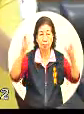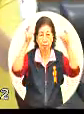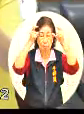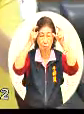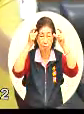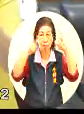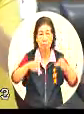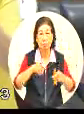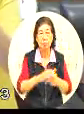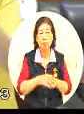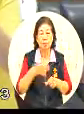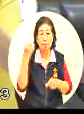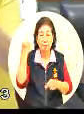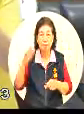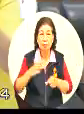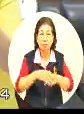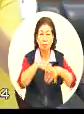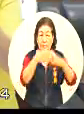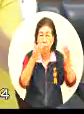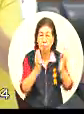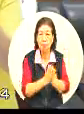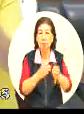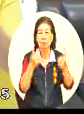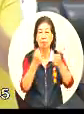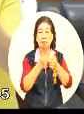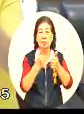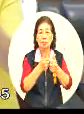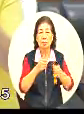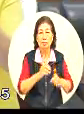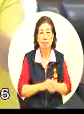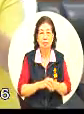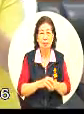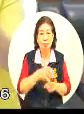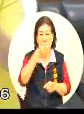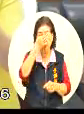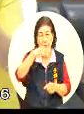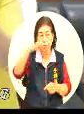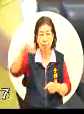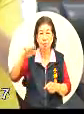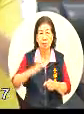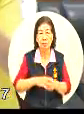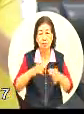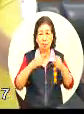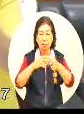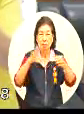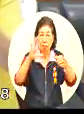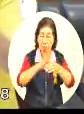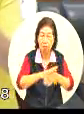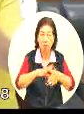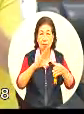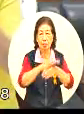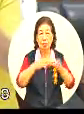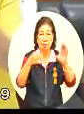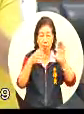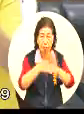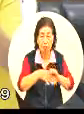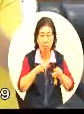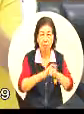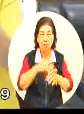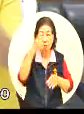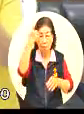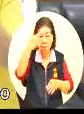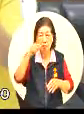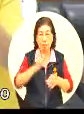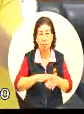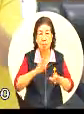一个新都会哦。那我们凤山有人文文化古迹等等哦，啊，所